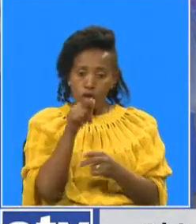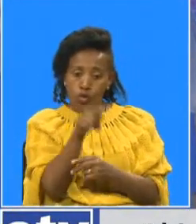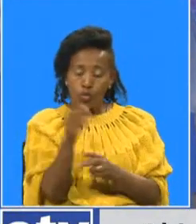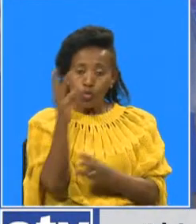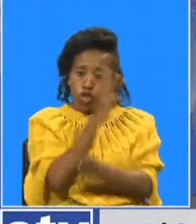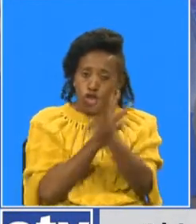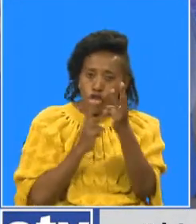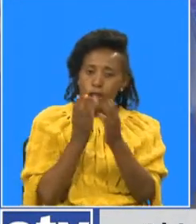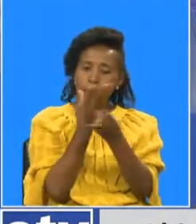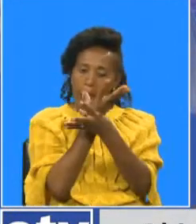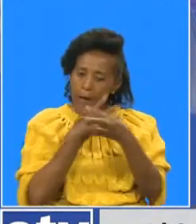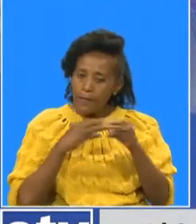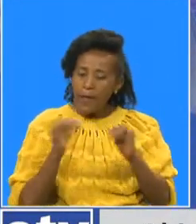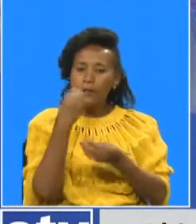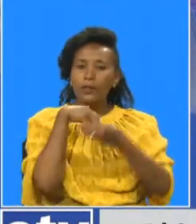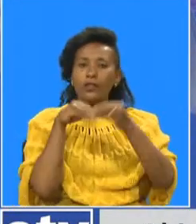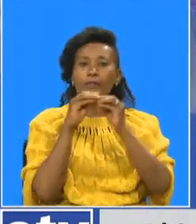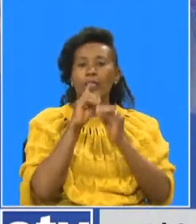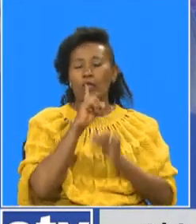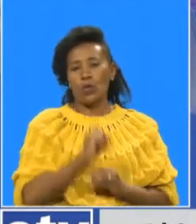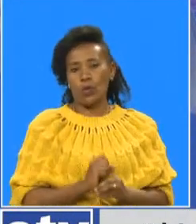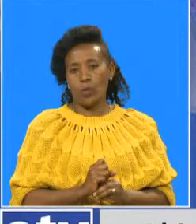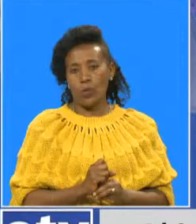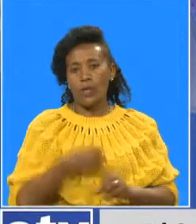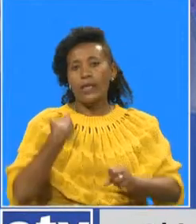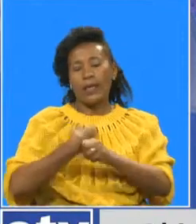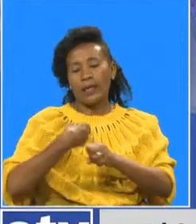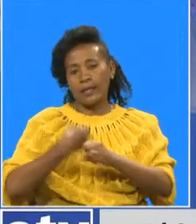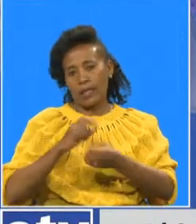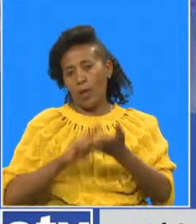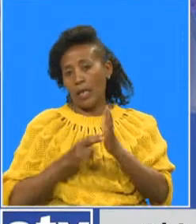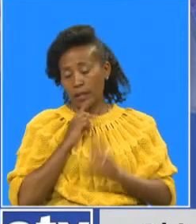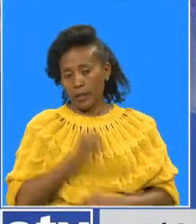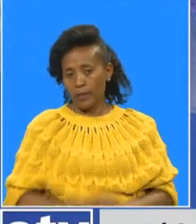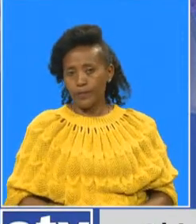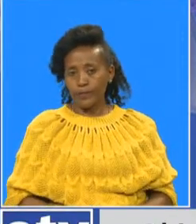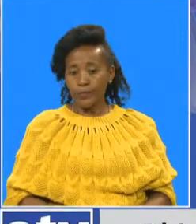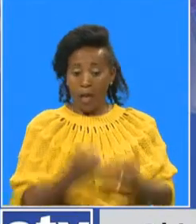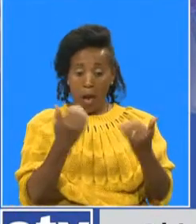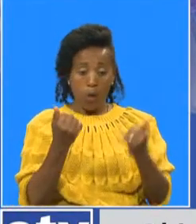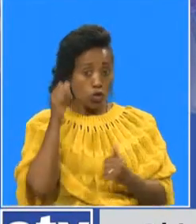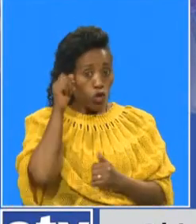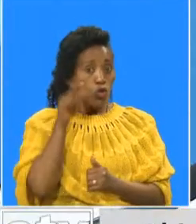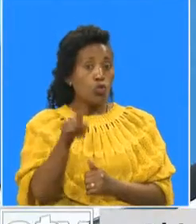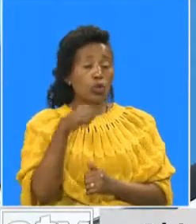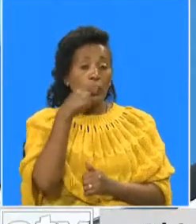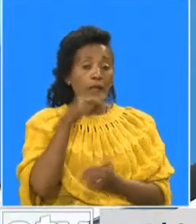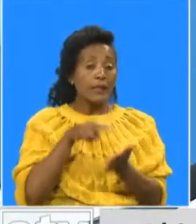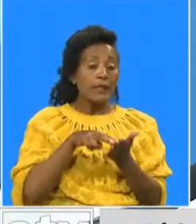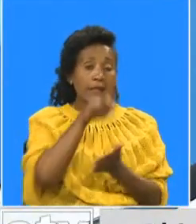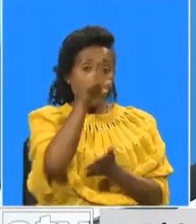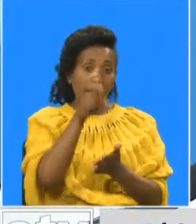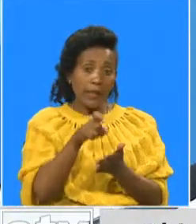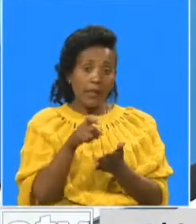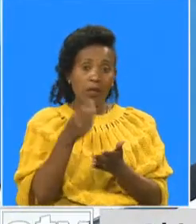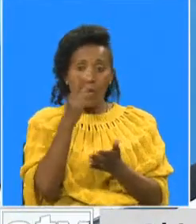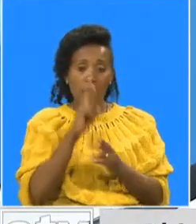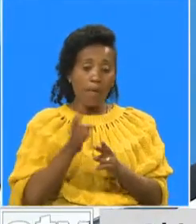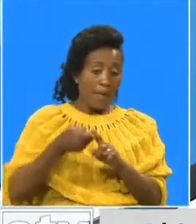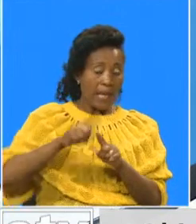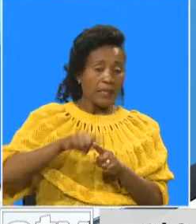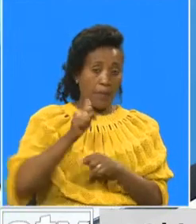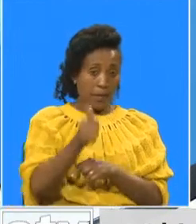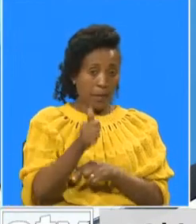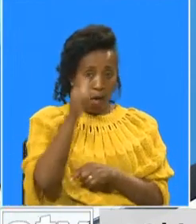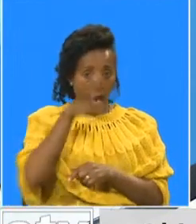እሱን ችግር የመፍታትም ጭምር ነው የተሰራው ማለት ነው። አሁን እርስዎ ቅድም ካነሳው ጥያቄ ጋር እያይዘው ወይ